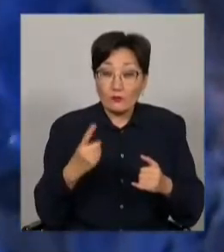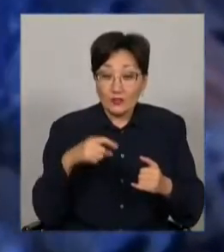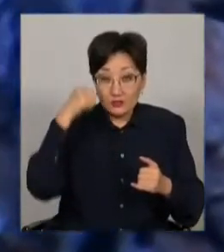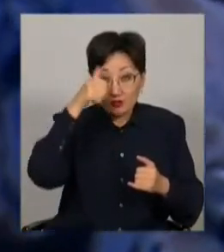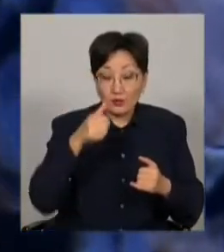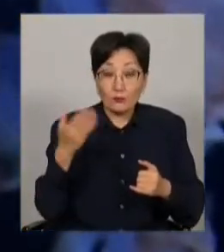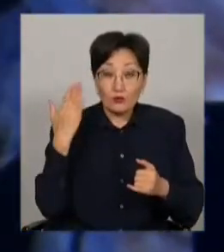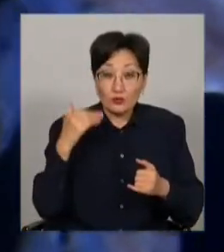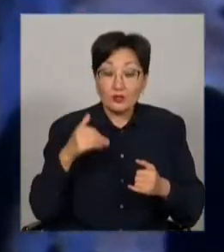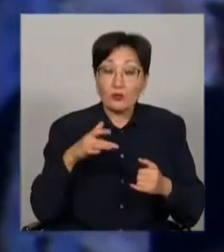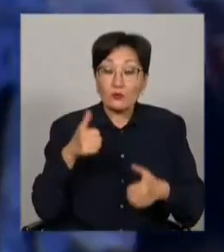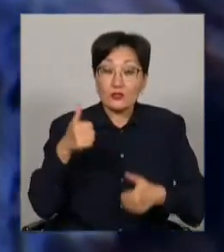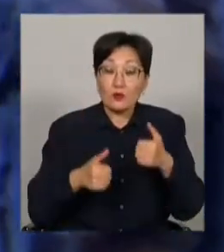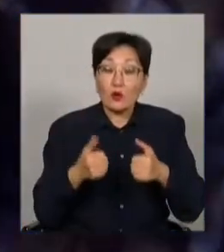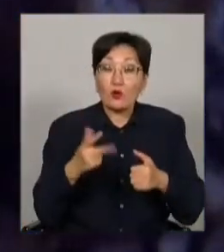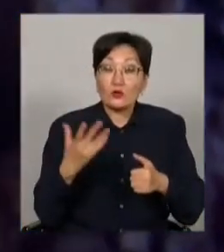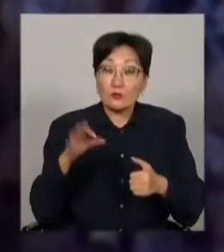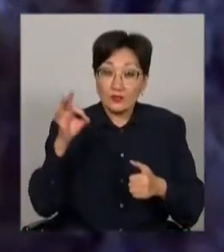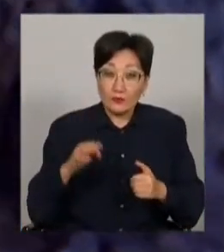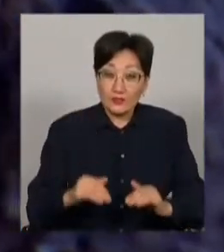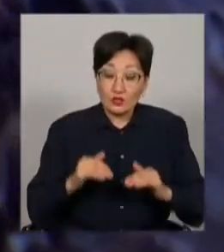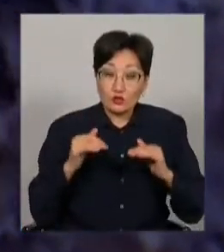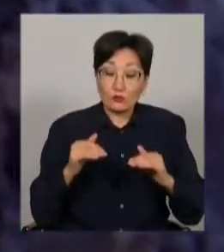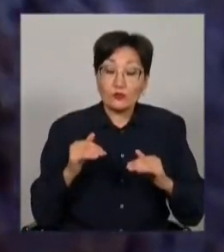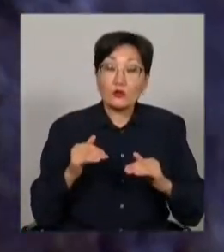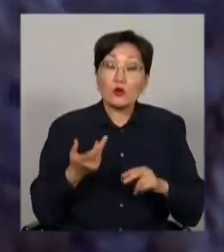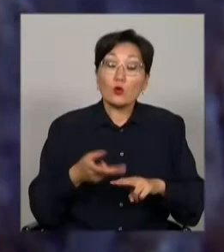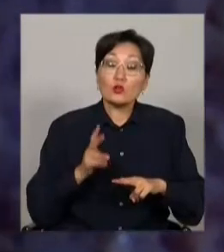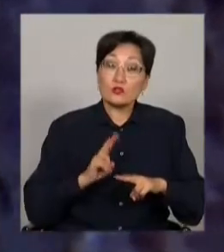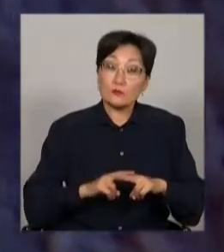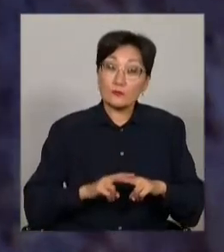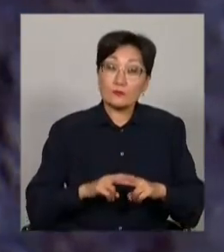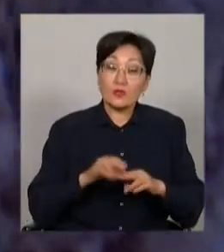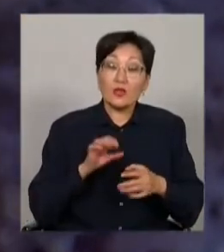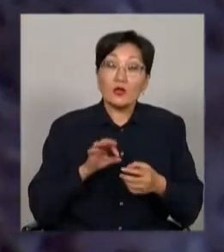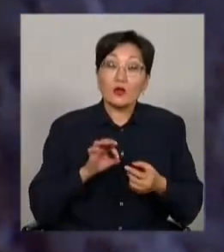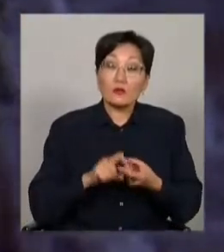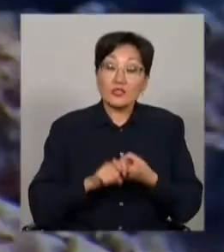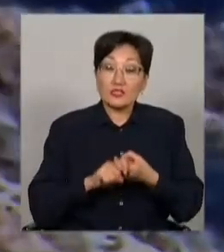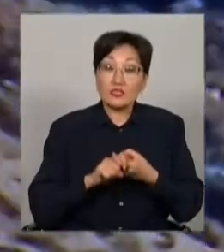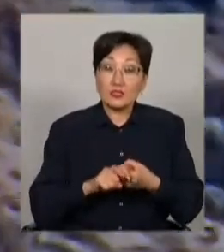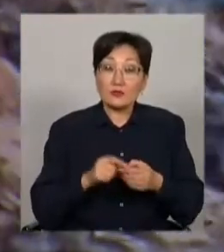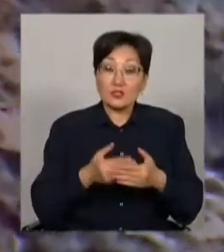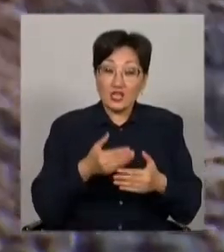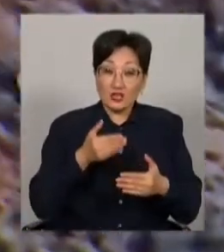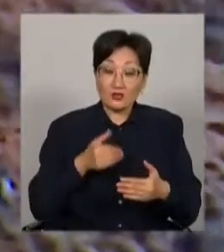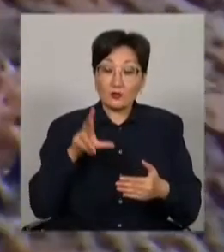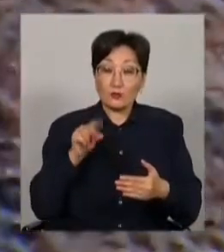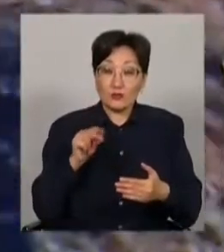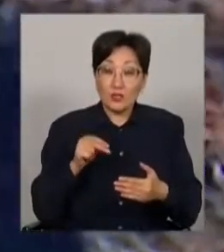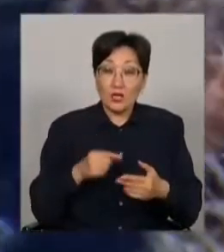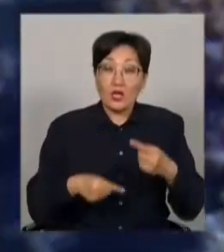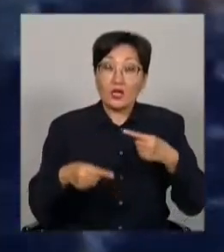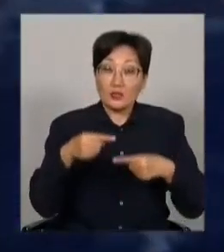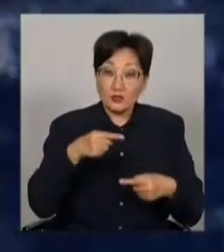кезеңімен салыстырғанда 35%-ға жоғары. Бұл, яғни осы пандемияға дейінгі көрсеткіштерге